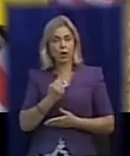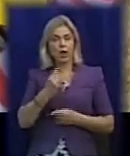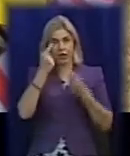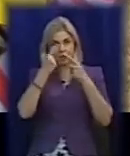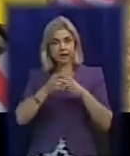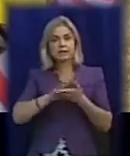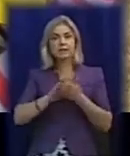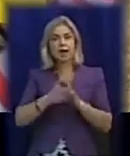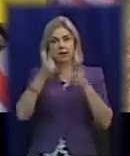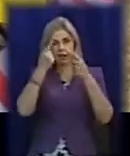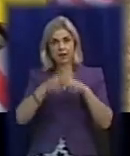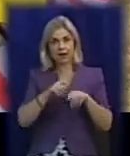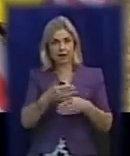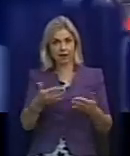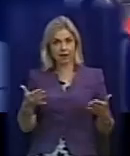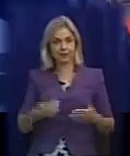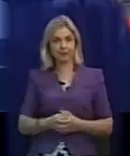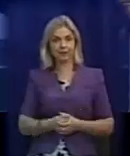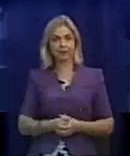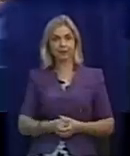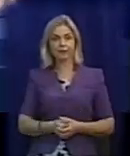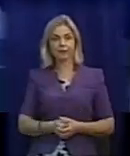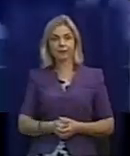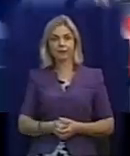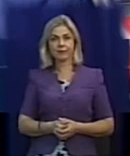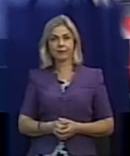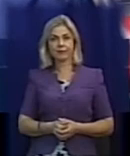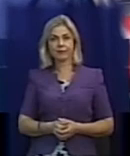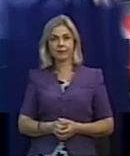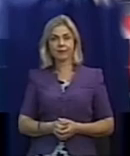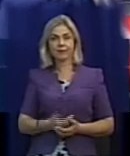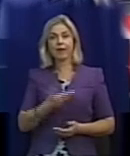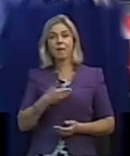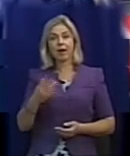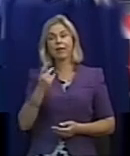стан техніки. Ну, ви на оціночку,